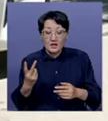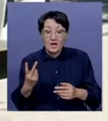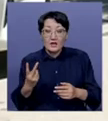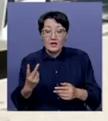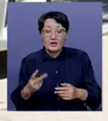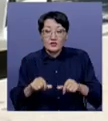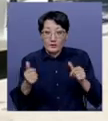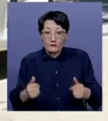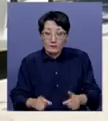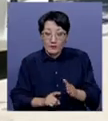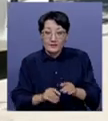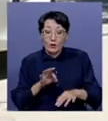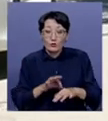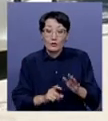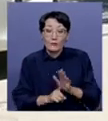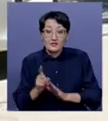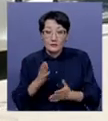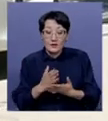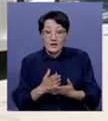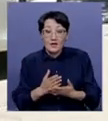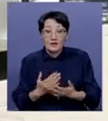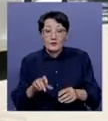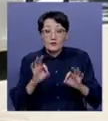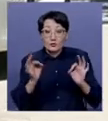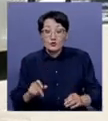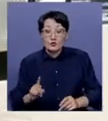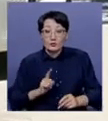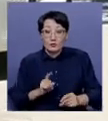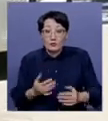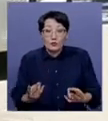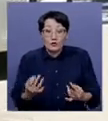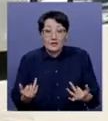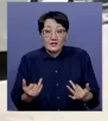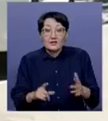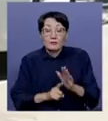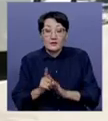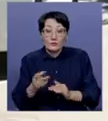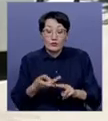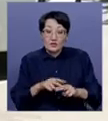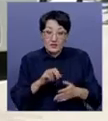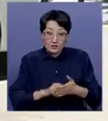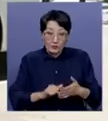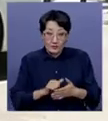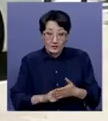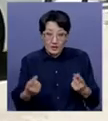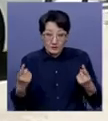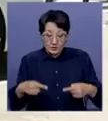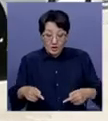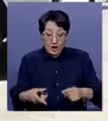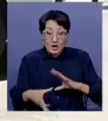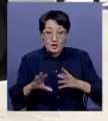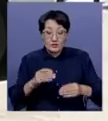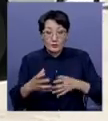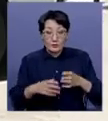басталып жатыр деп айтып жатыр. Бұл күзде күткен едік, қазір болып жатқан жағдайы бар. Сондықтан да бұның салдары жалпы